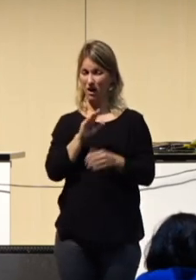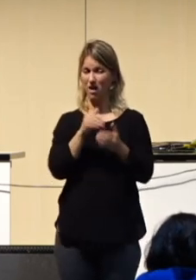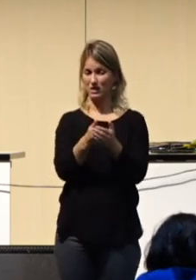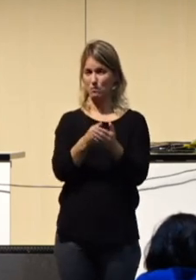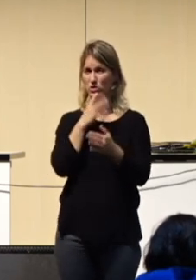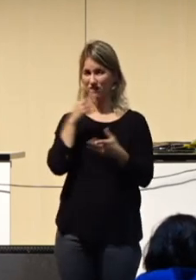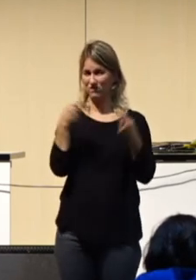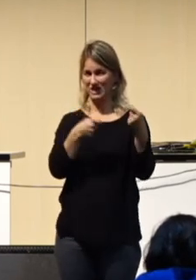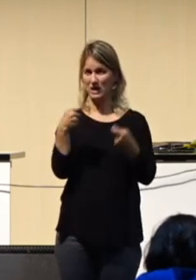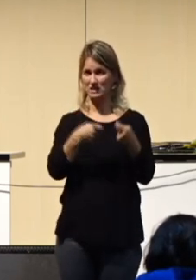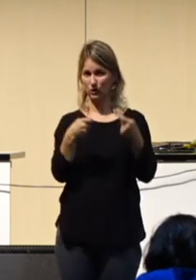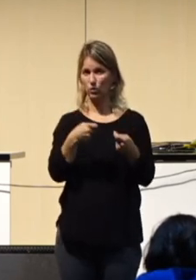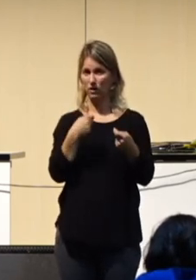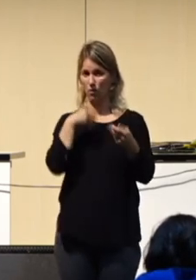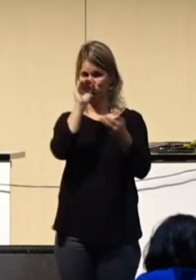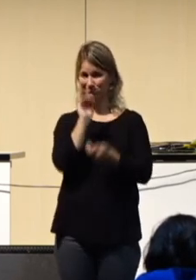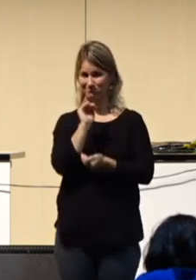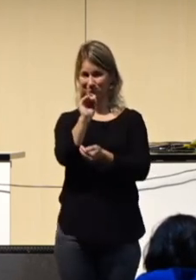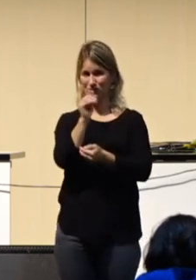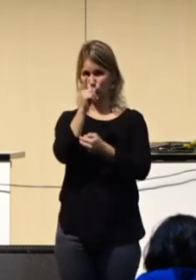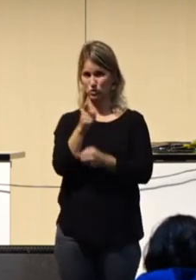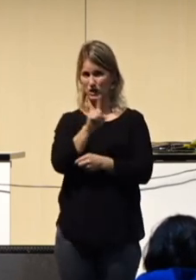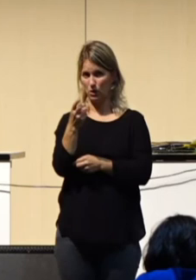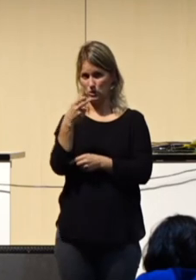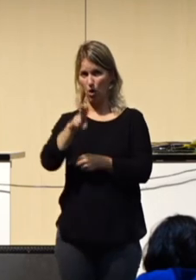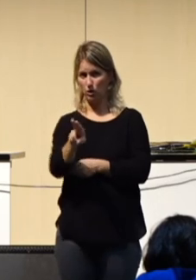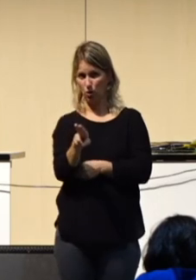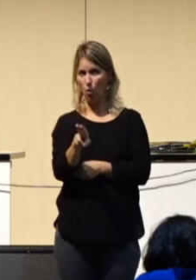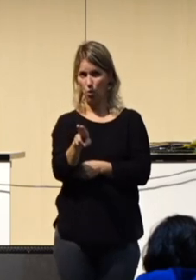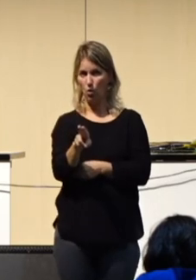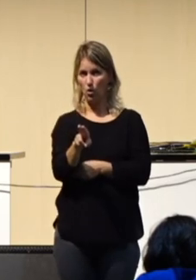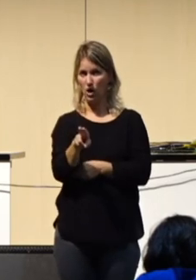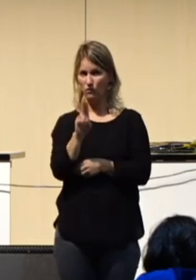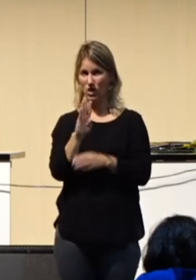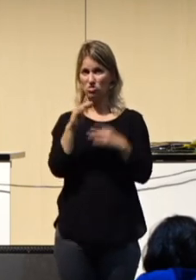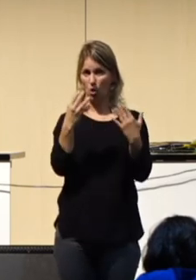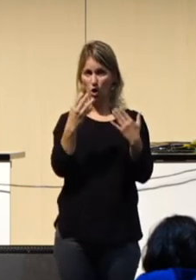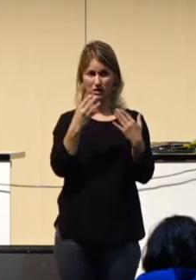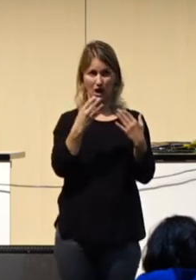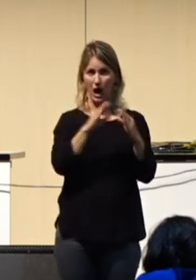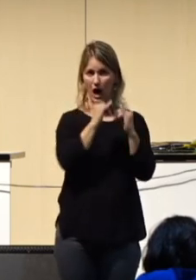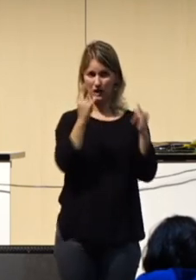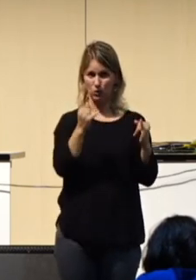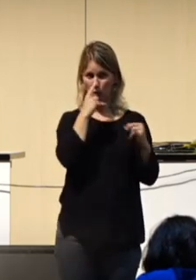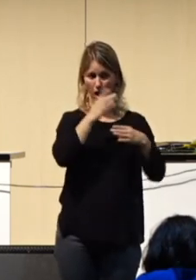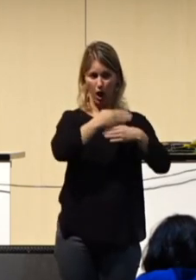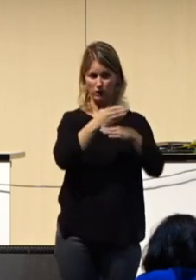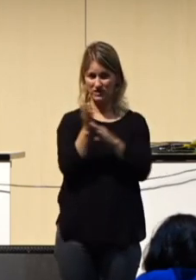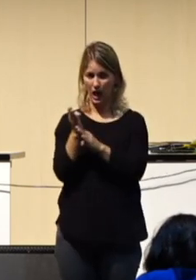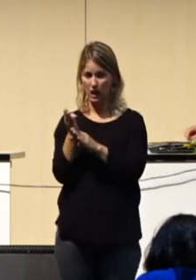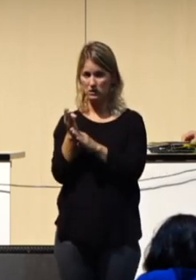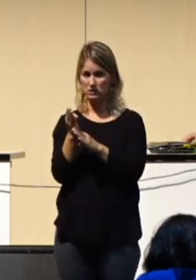Angebote die bereitgestellten 100.000 Euro auf diese 9 Einrichtungen aufgeteilt oder kommen